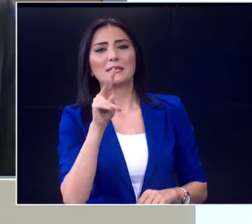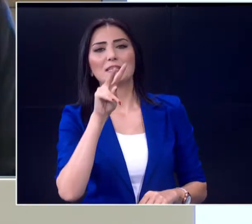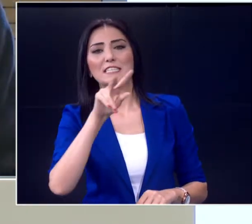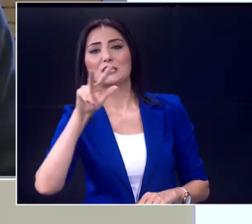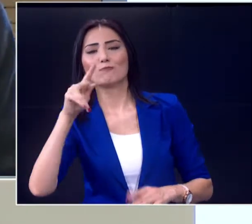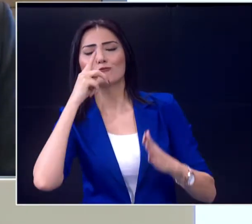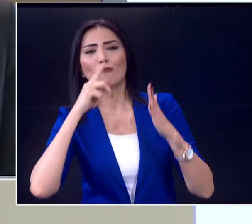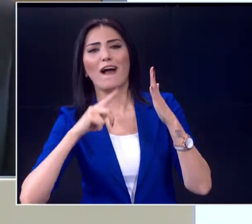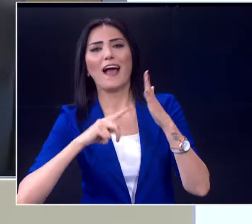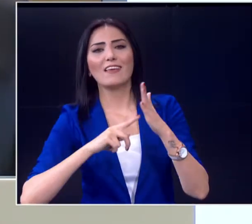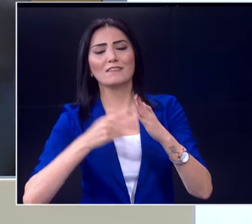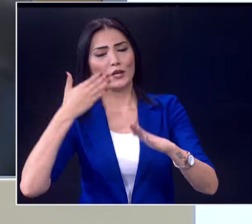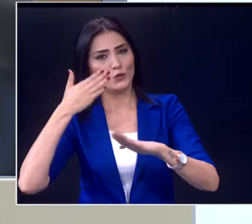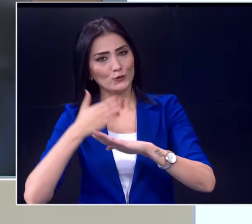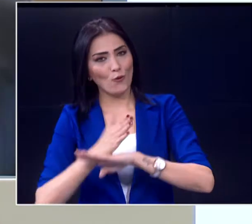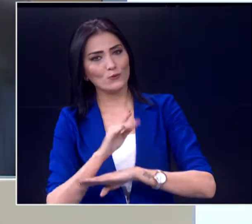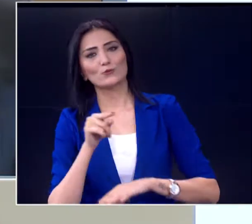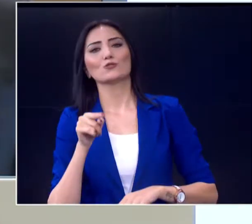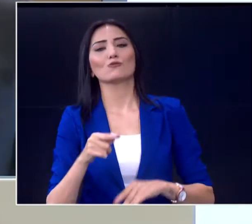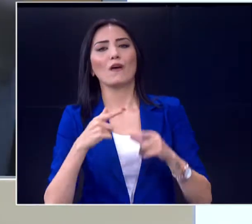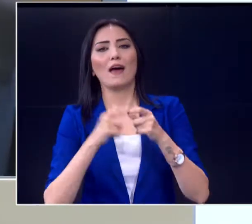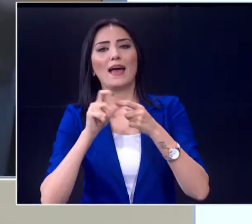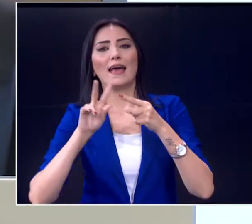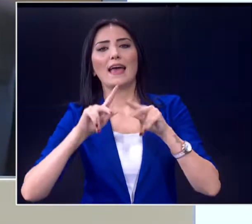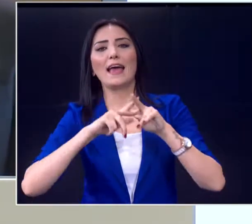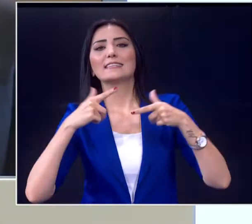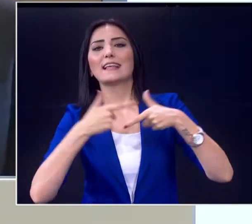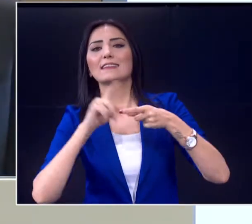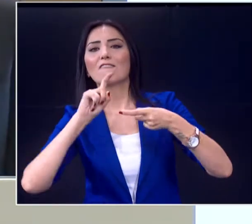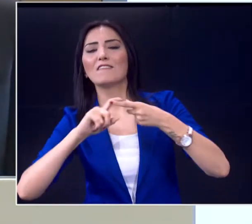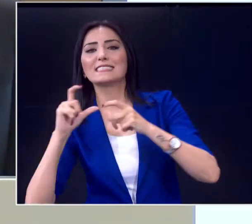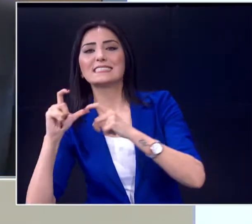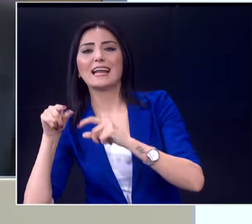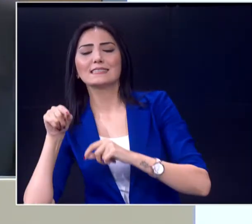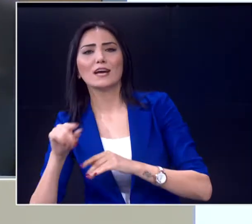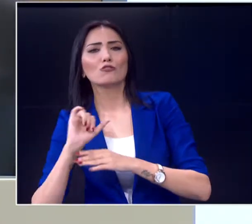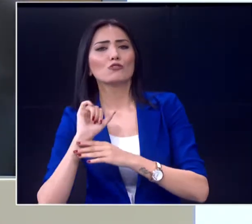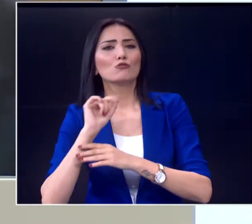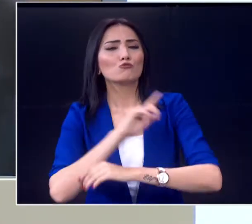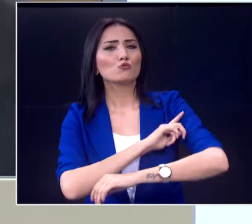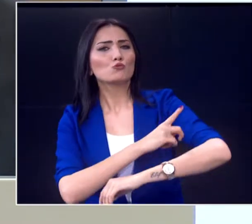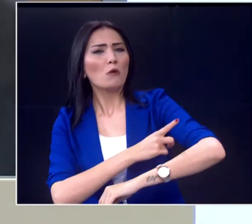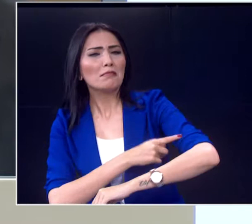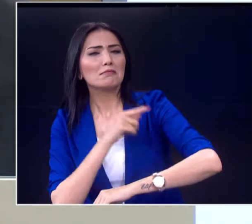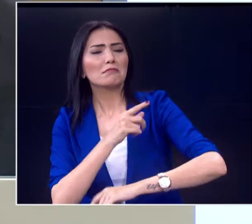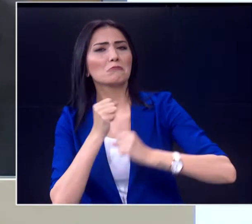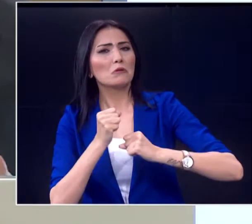2023 hedeflerimiz doğrultusunda esnaf ve sanatkarları güçlendirecek